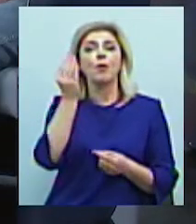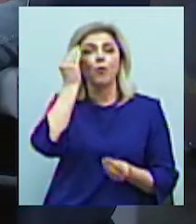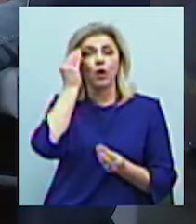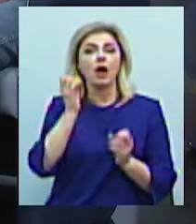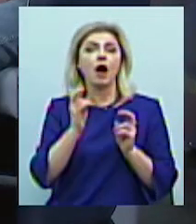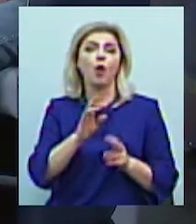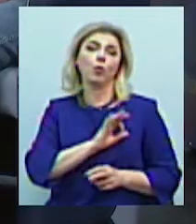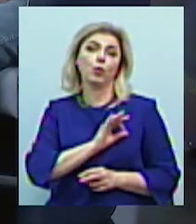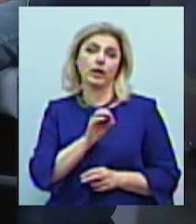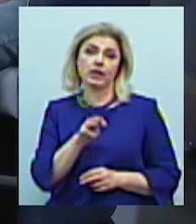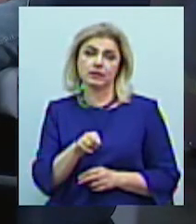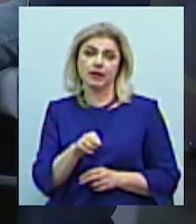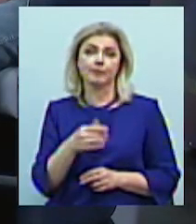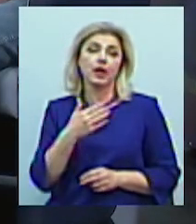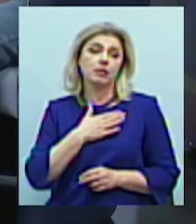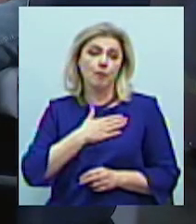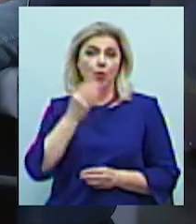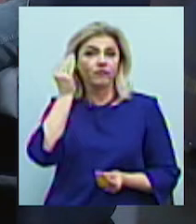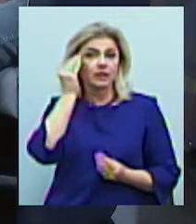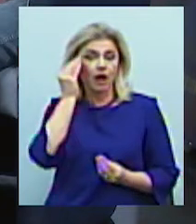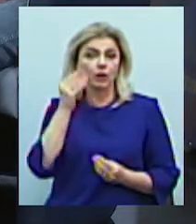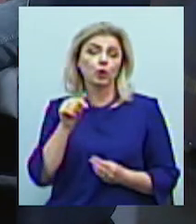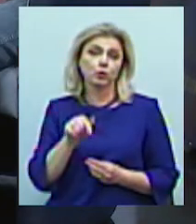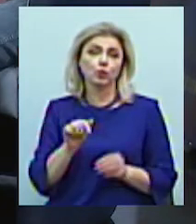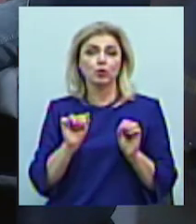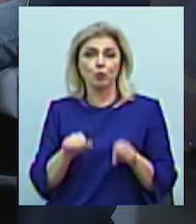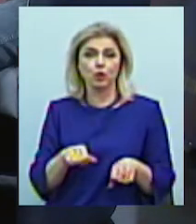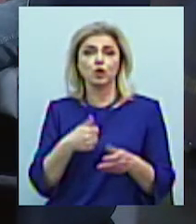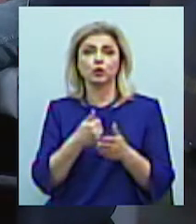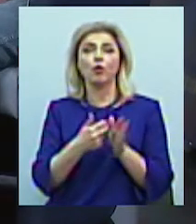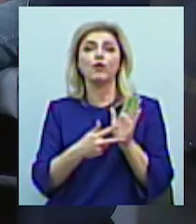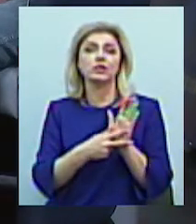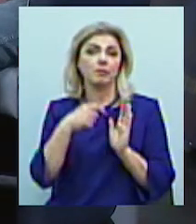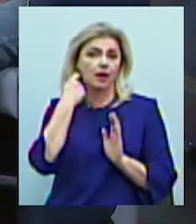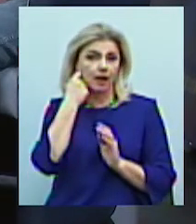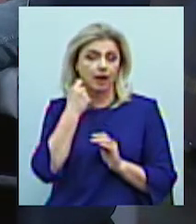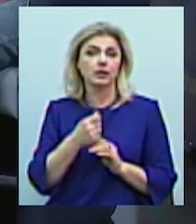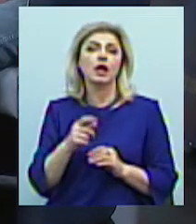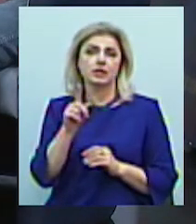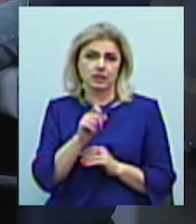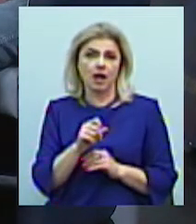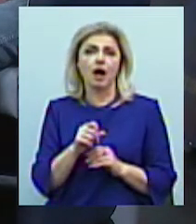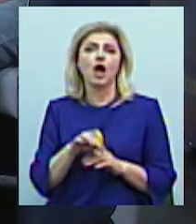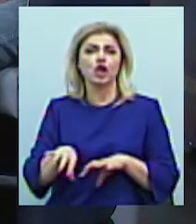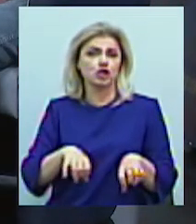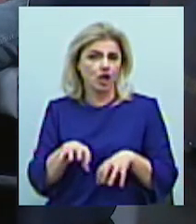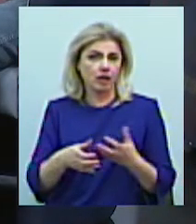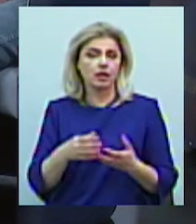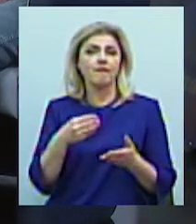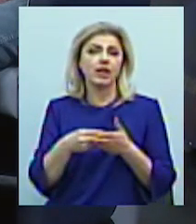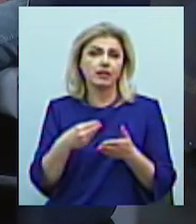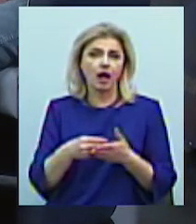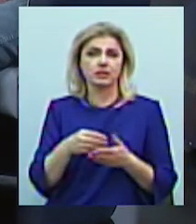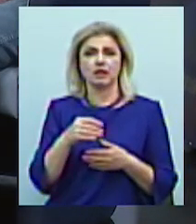погляд юриста? Ну, на мой взгляд, тут можно и дойти до 8 лет за определенный вид хищений, финансовые